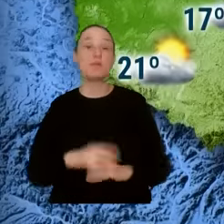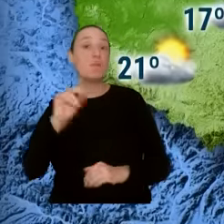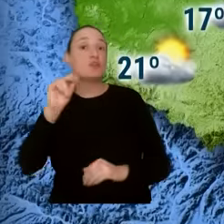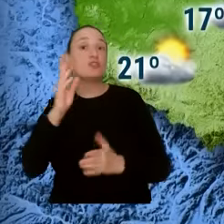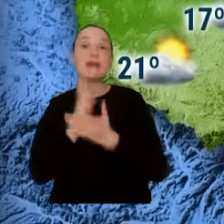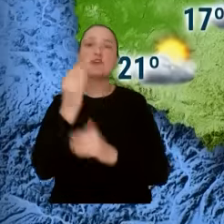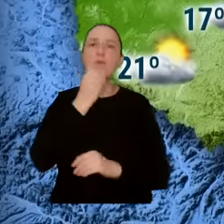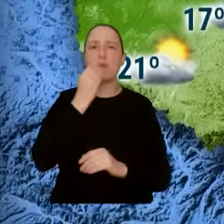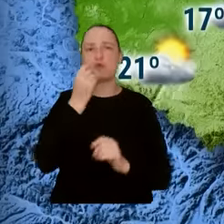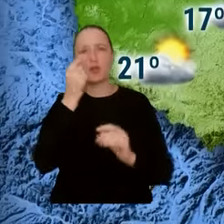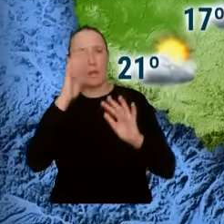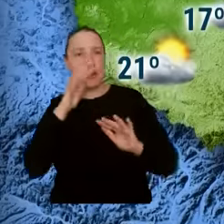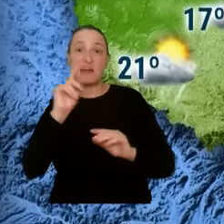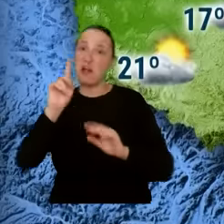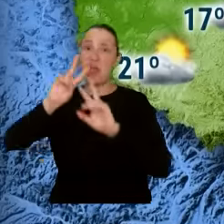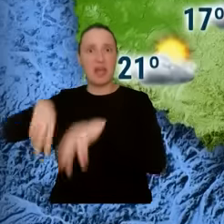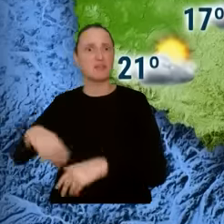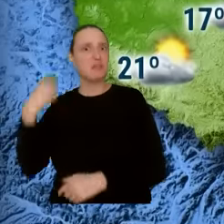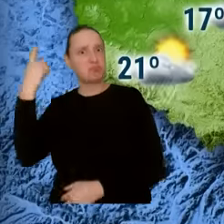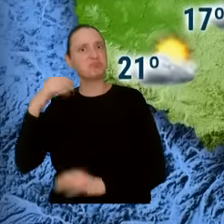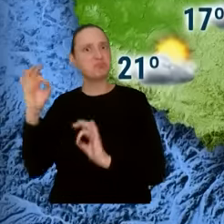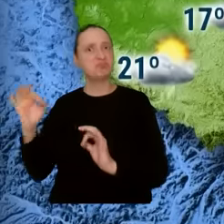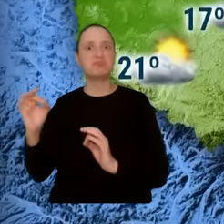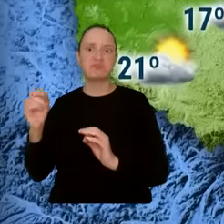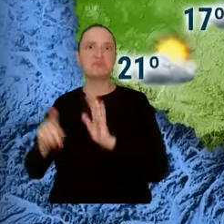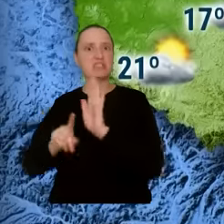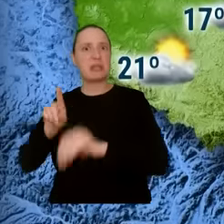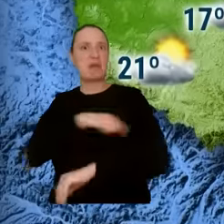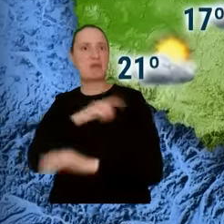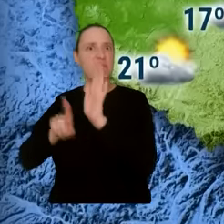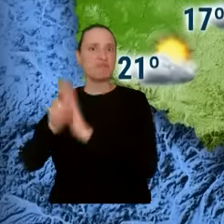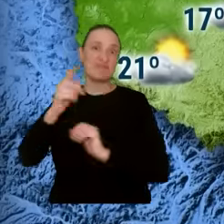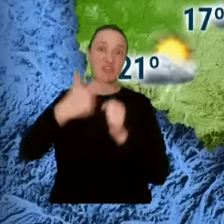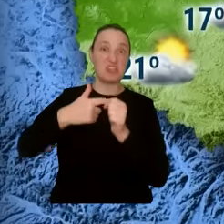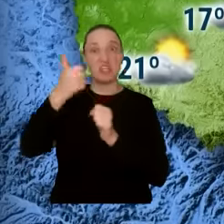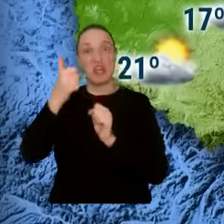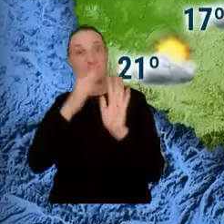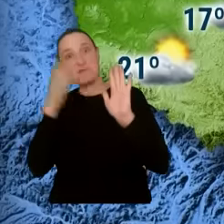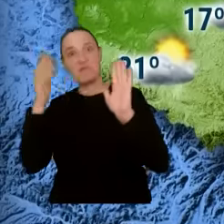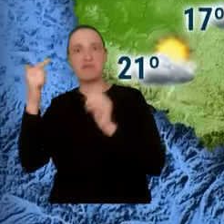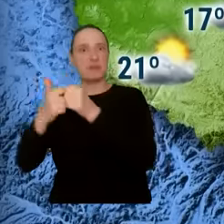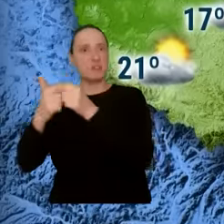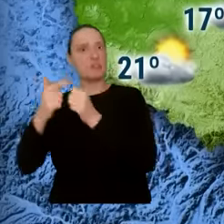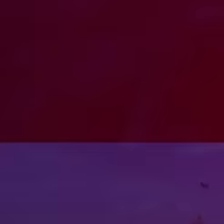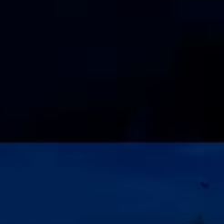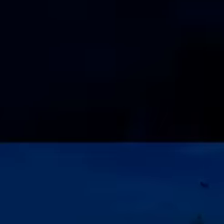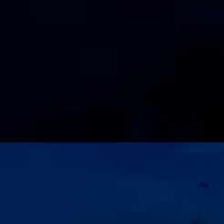Pomorzu. Poza tym będzie pogodnie. W całym kraju utrzymają się wysokie temperatury od 21 do 24 stopni.